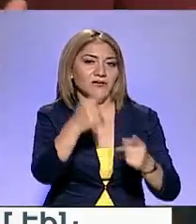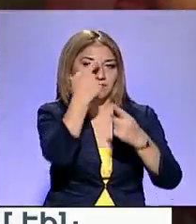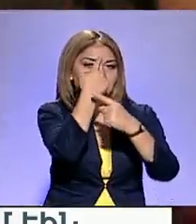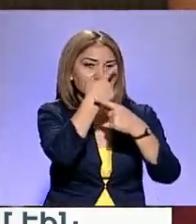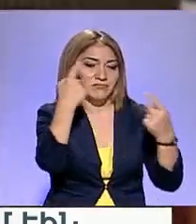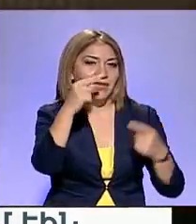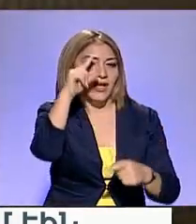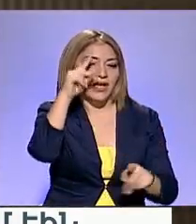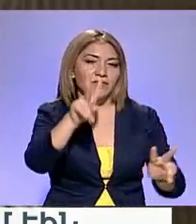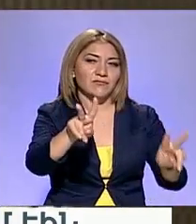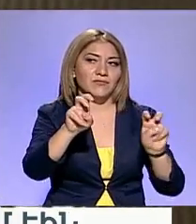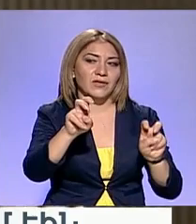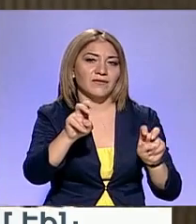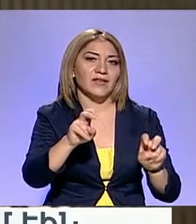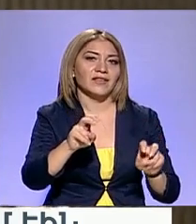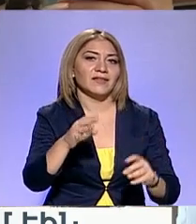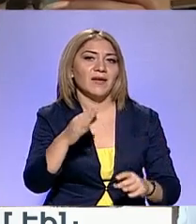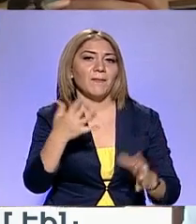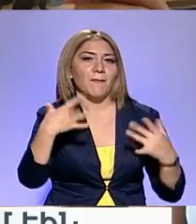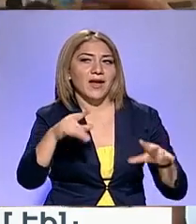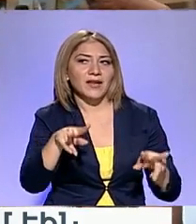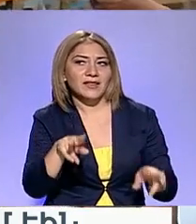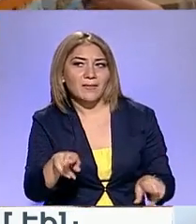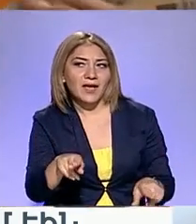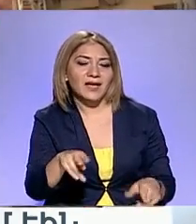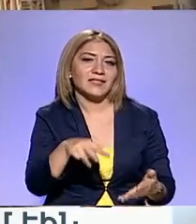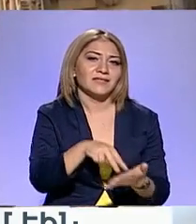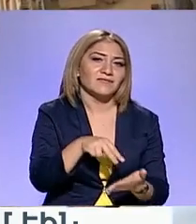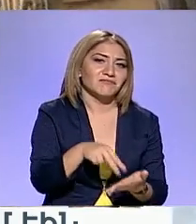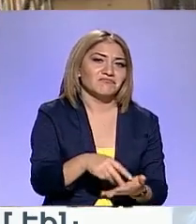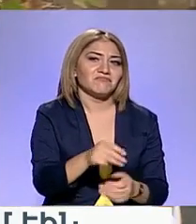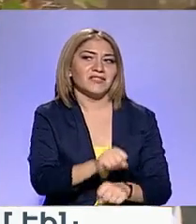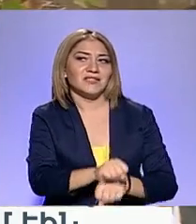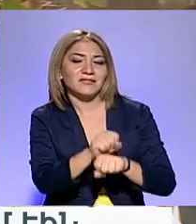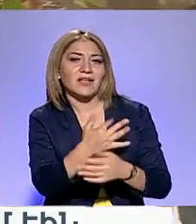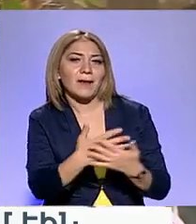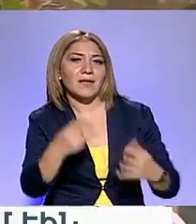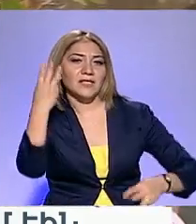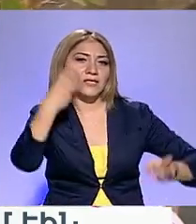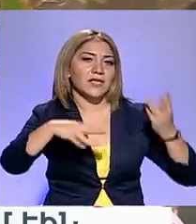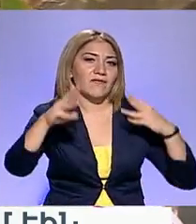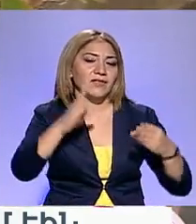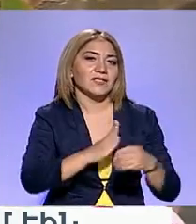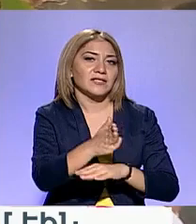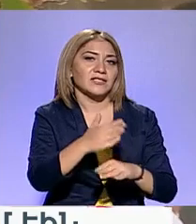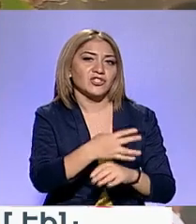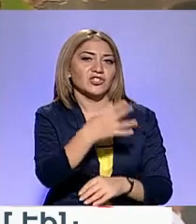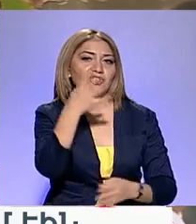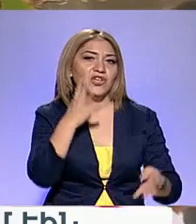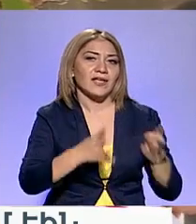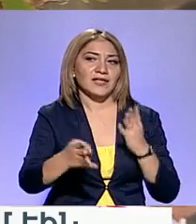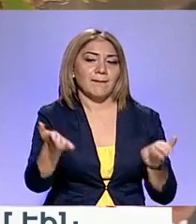Նոր մոտեցումներից են նաև ֆլեշմոբերը, հանրահավաքներից բացի նաև ակցիաներով են պայքարելու։ Այցելում ենք շենքերի